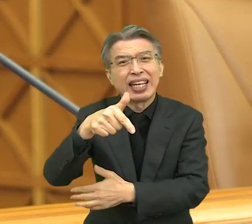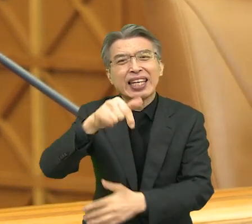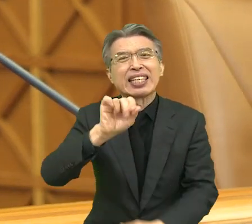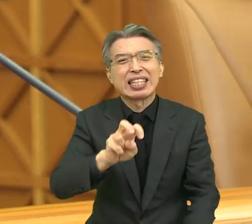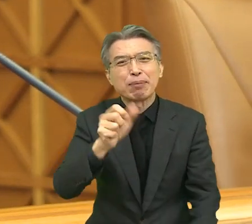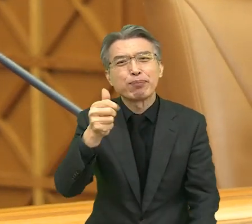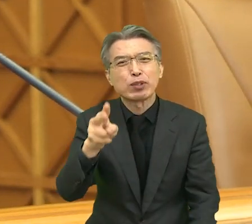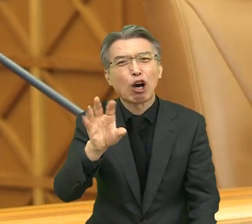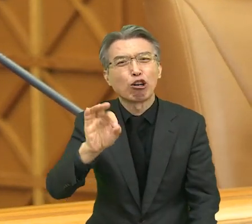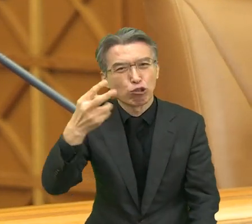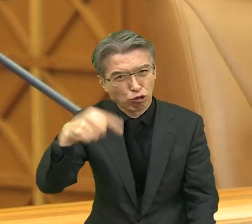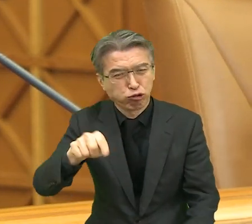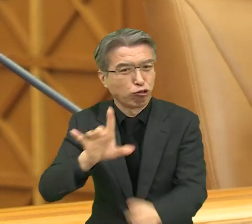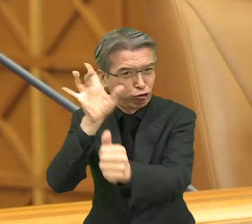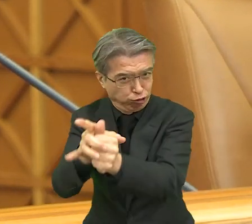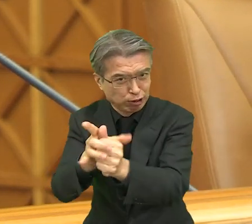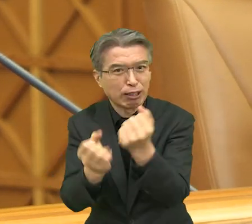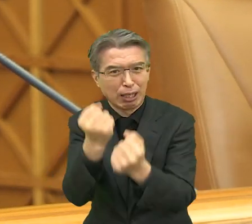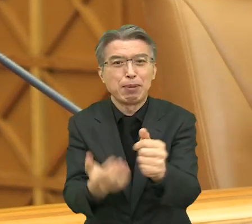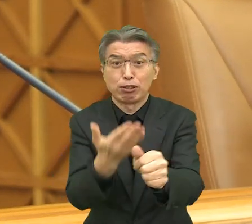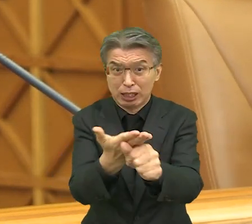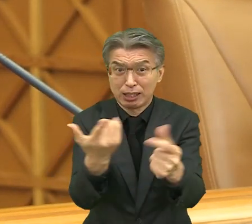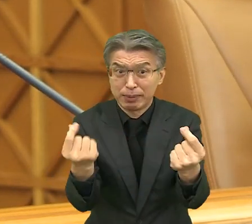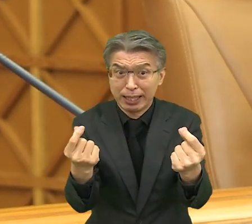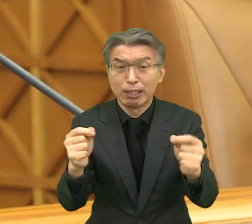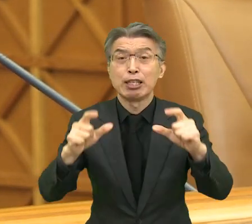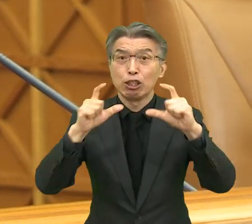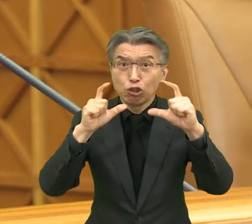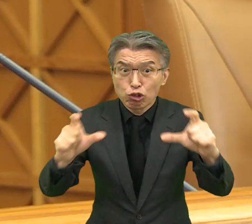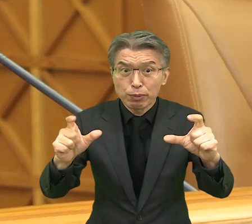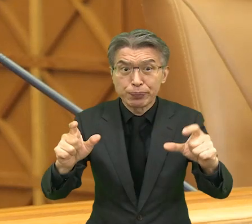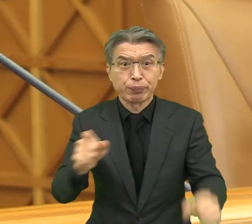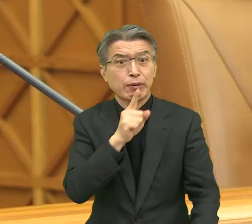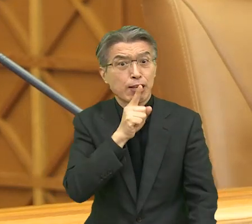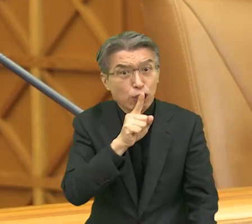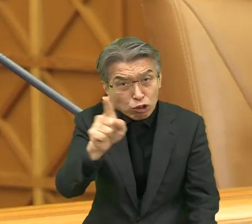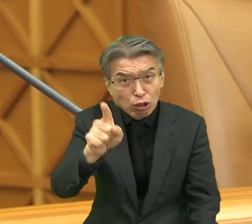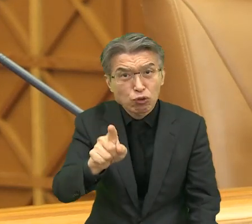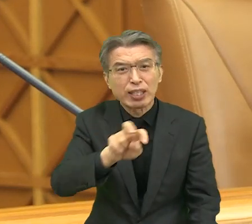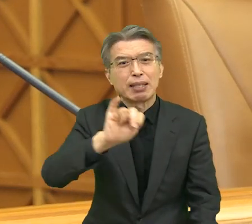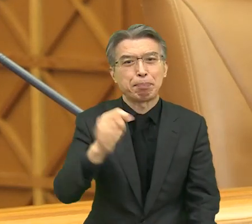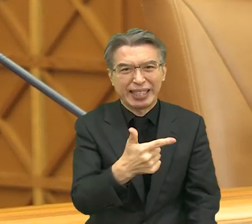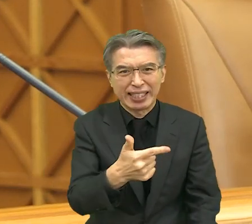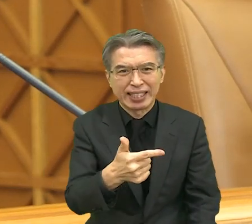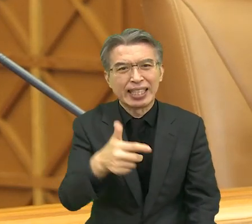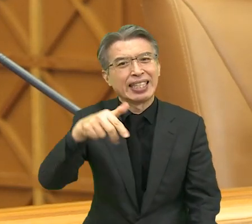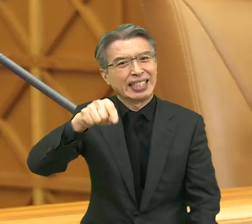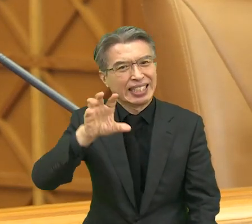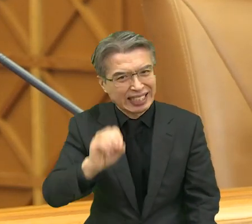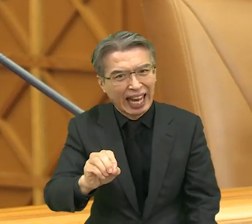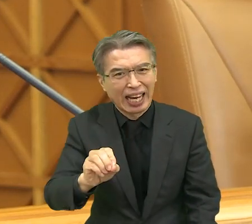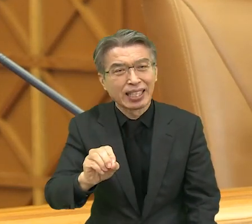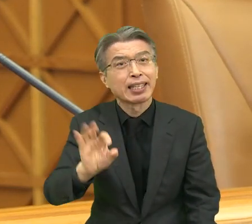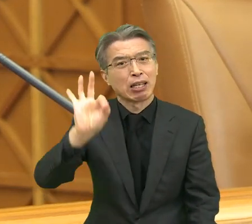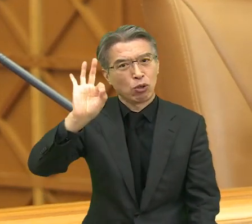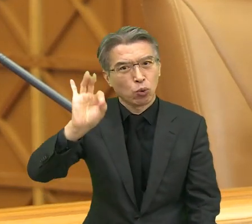김영두 재판관께서 설명을 하겠습니다. 주문. 청구인